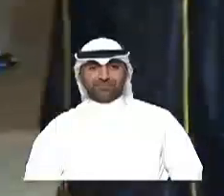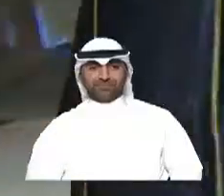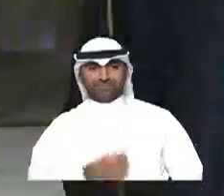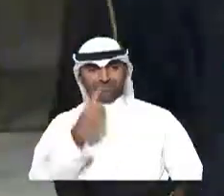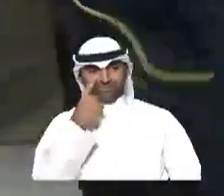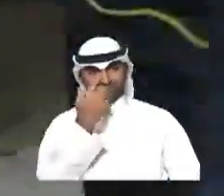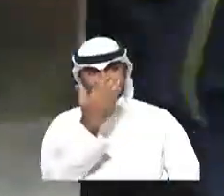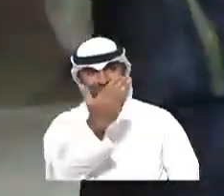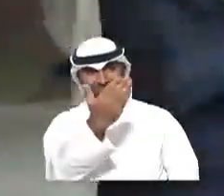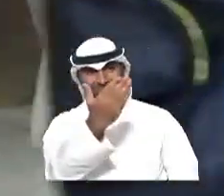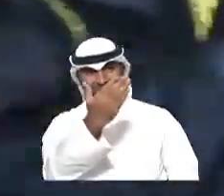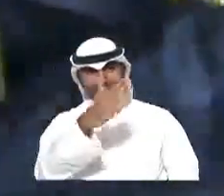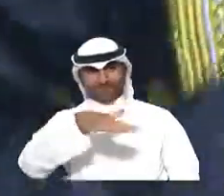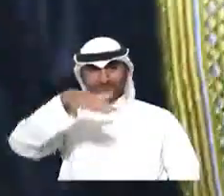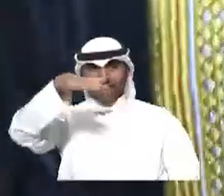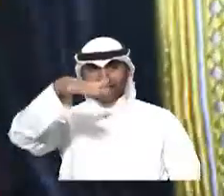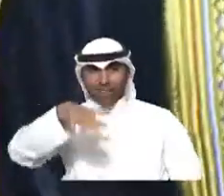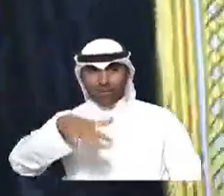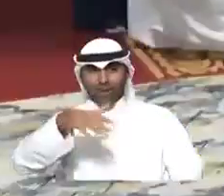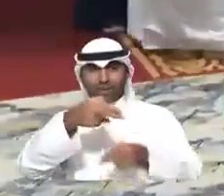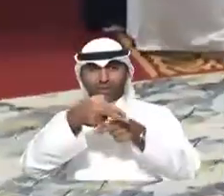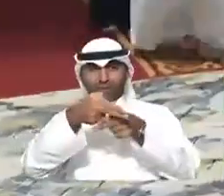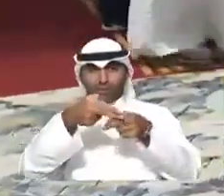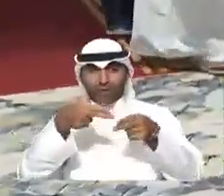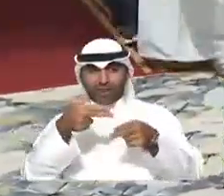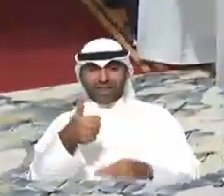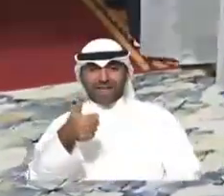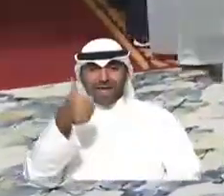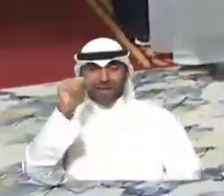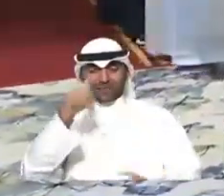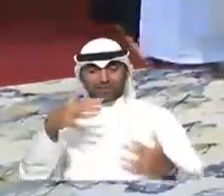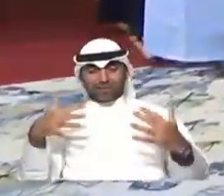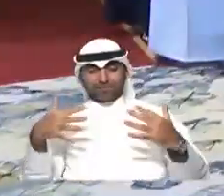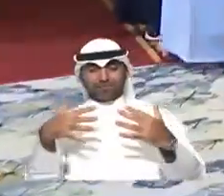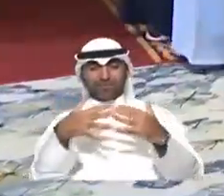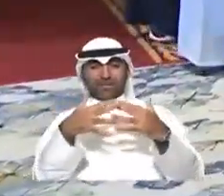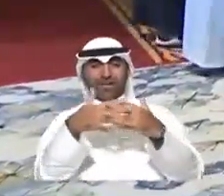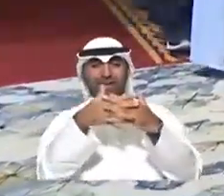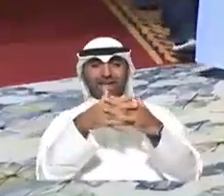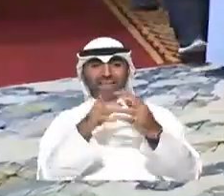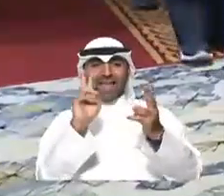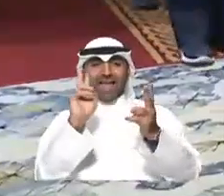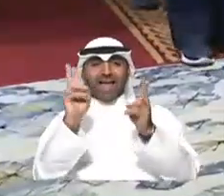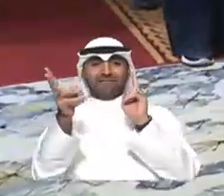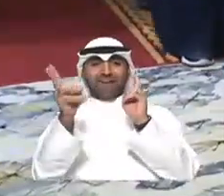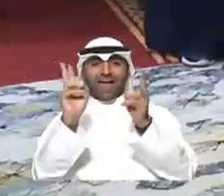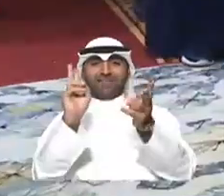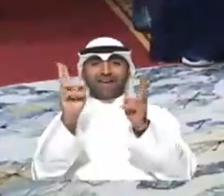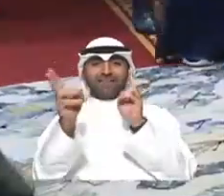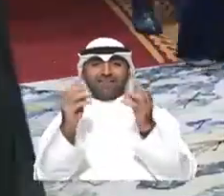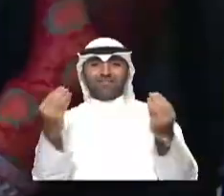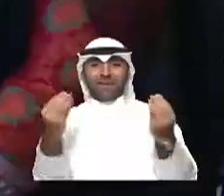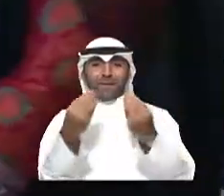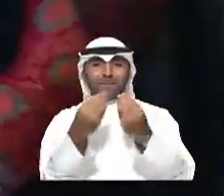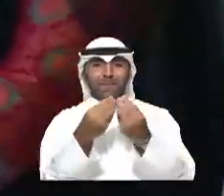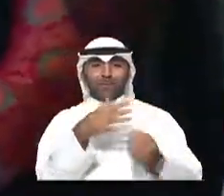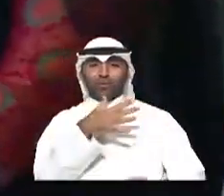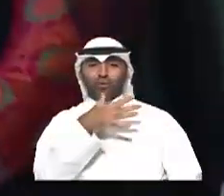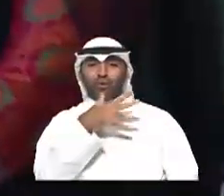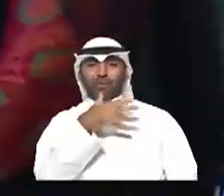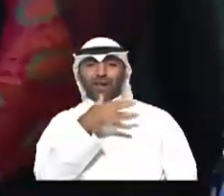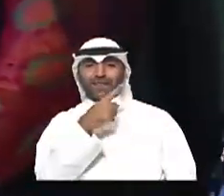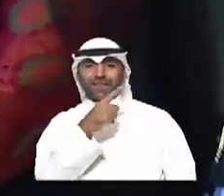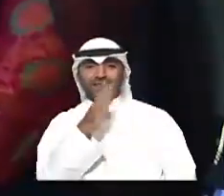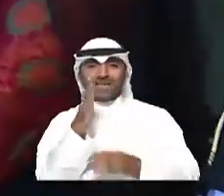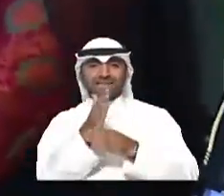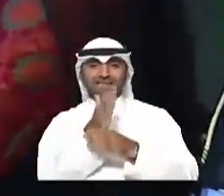دولة الكويت تشارك سفارة سلطنة عمان في حفل الاستقبال الذي أقامته السفارة بمناسبة ذكرى العيد